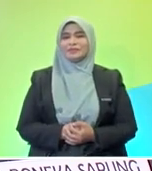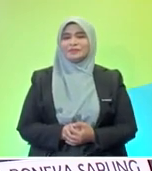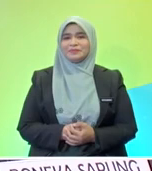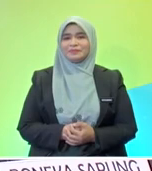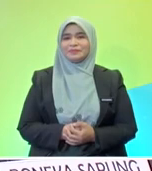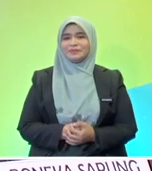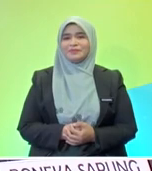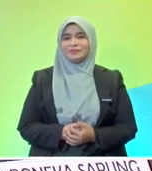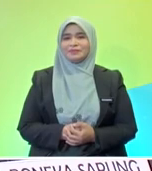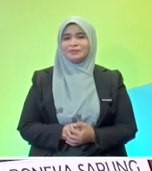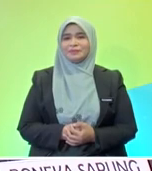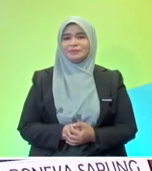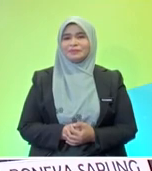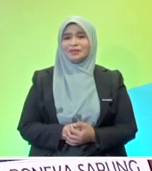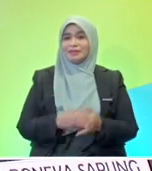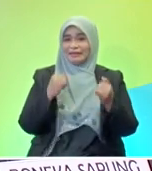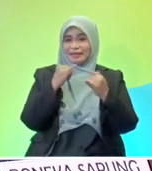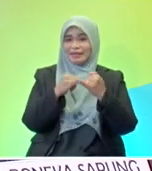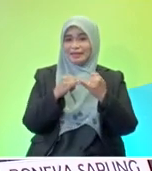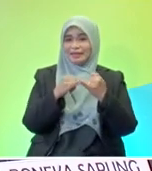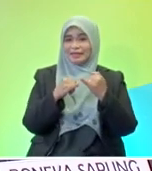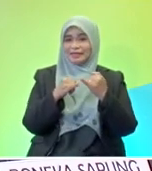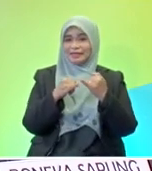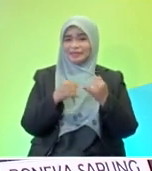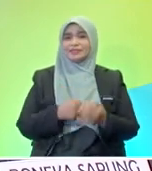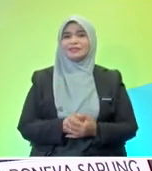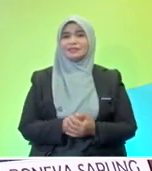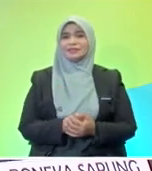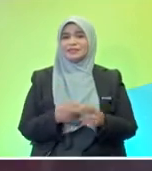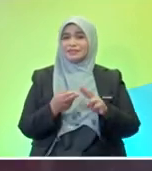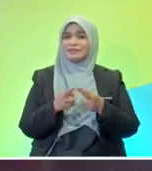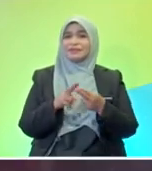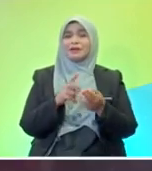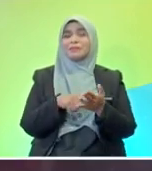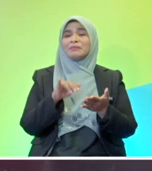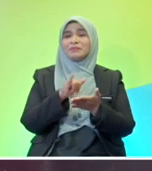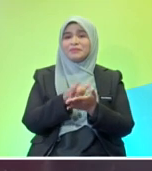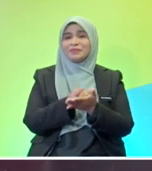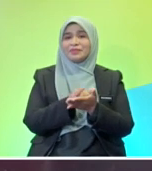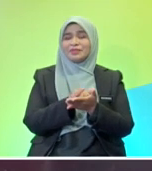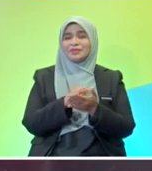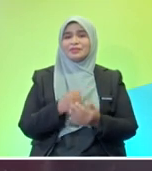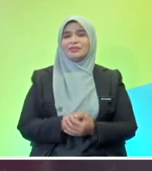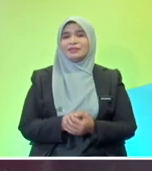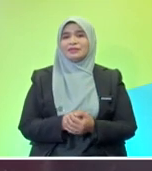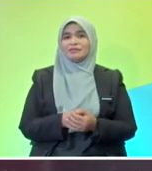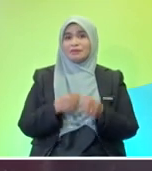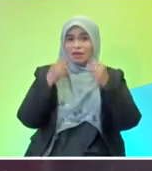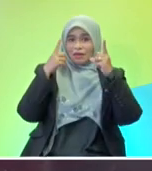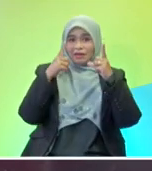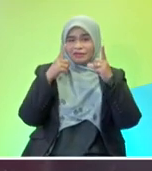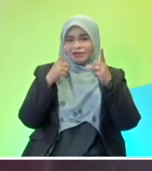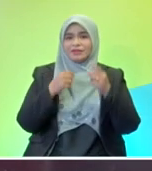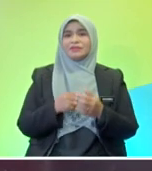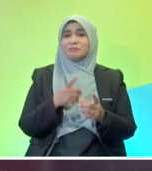Betul. Okey. Yang terakhir. Yang terakhir. Rakan-rakan. Apa yang terakhir tu? Terkejut.